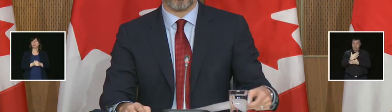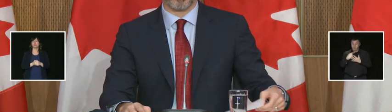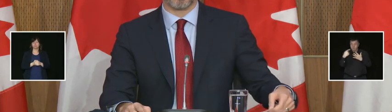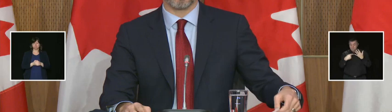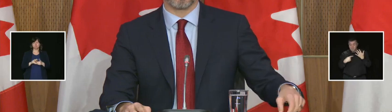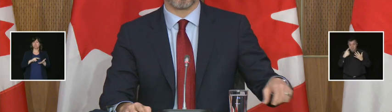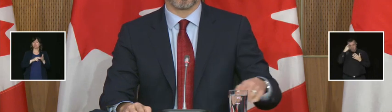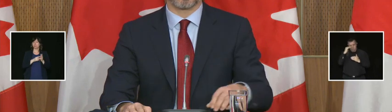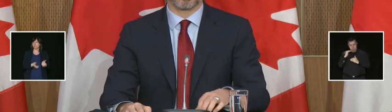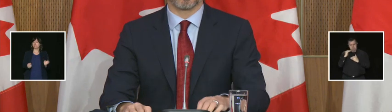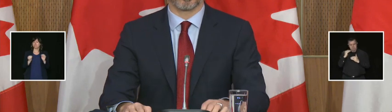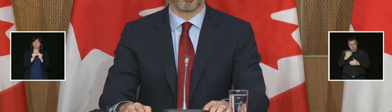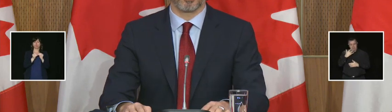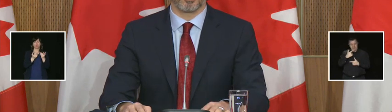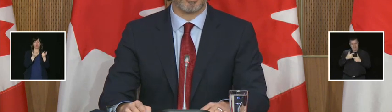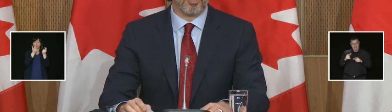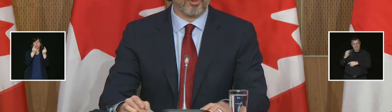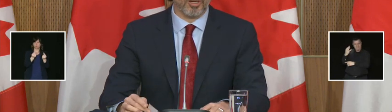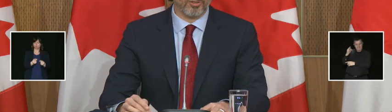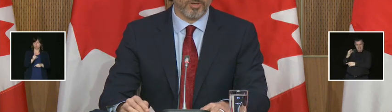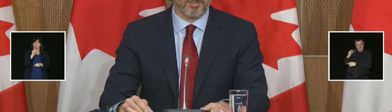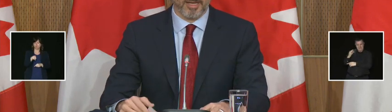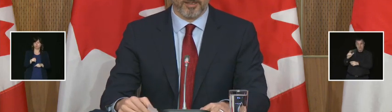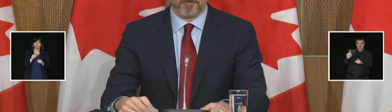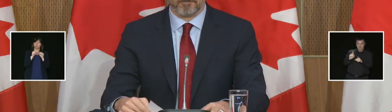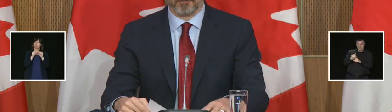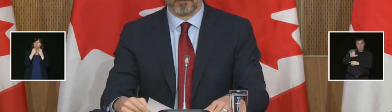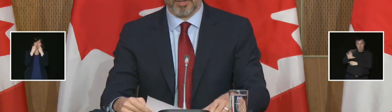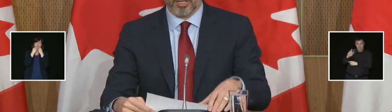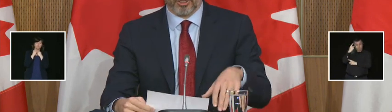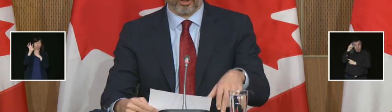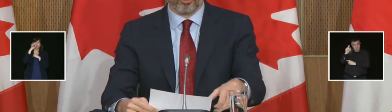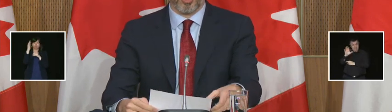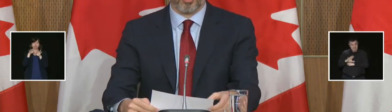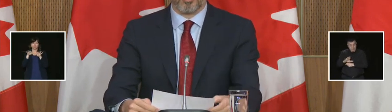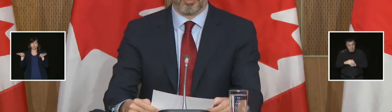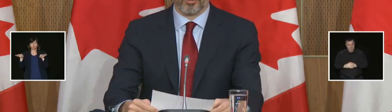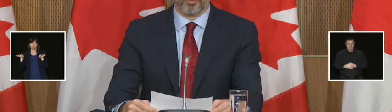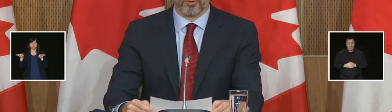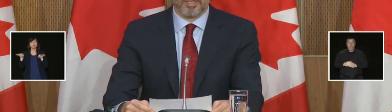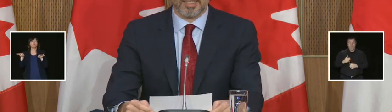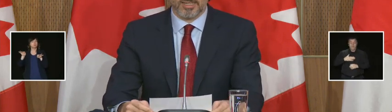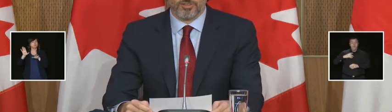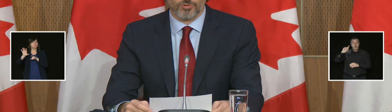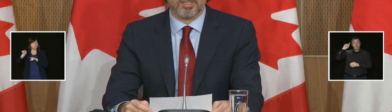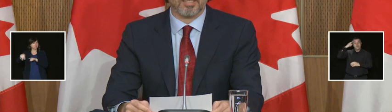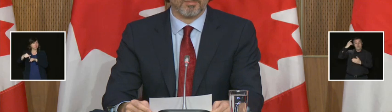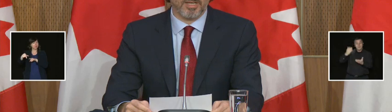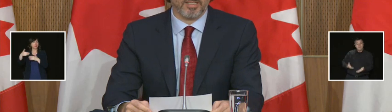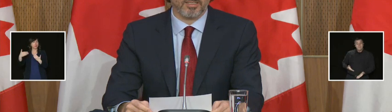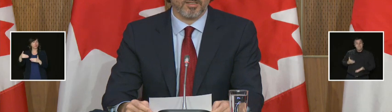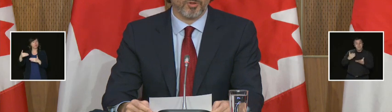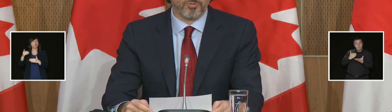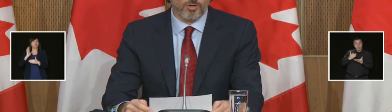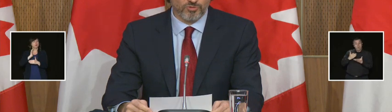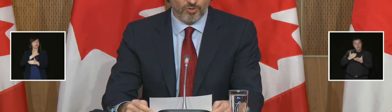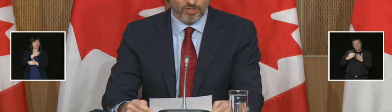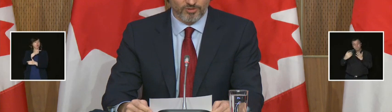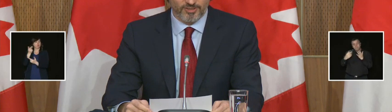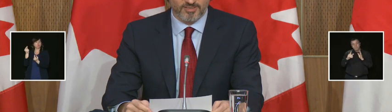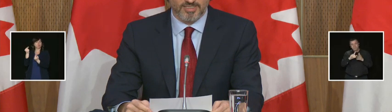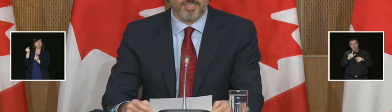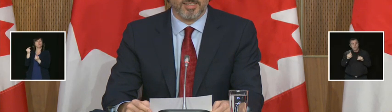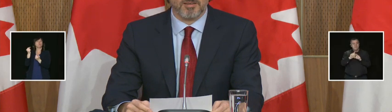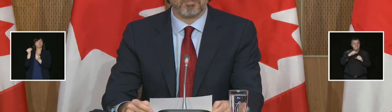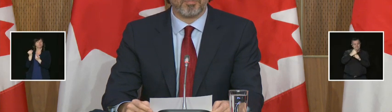notre belle langue française incluant au québec notre gouvernement propose des actions ciblées pour promouvoir